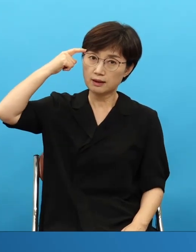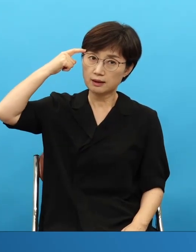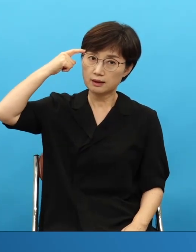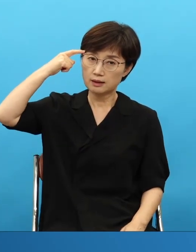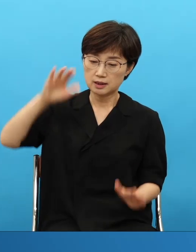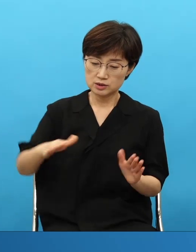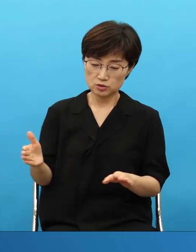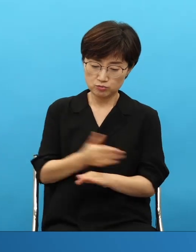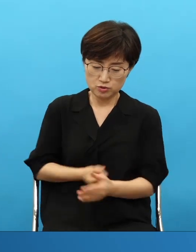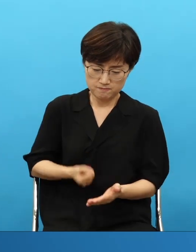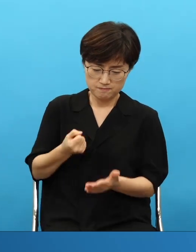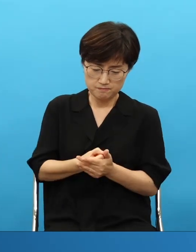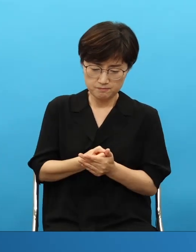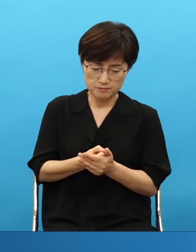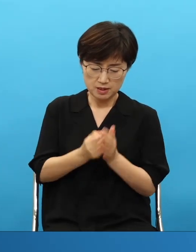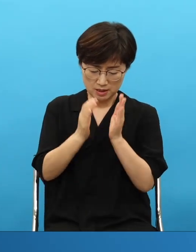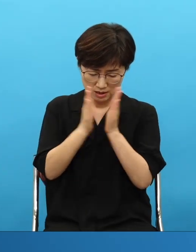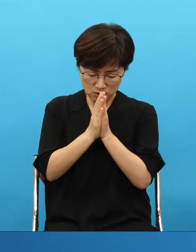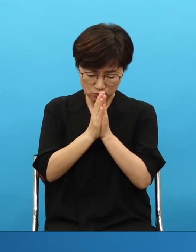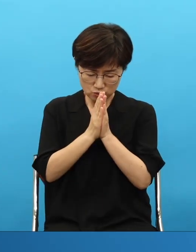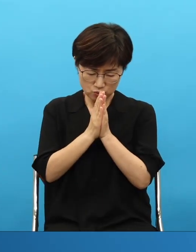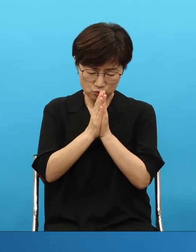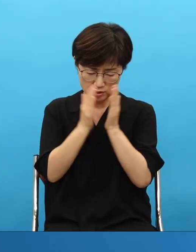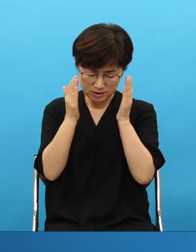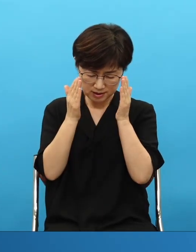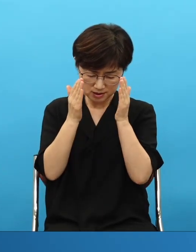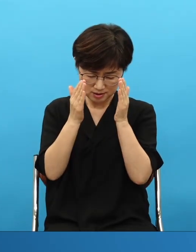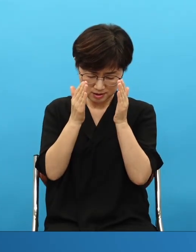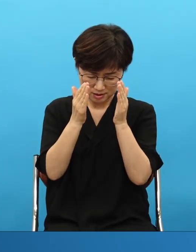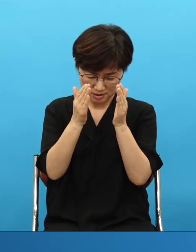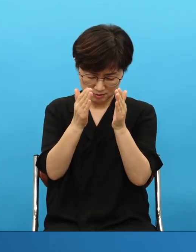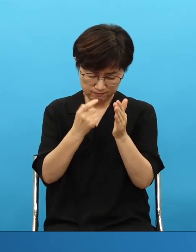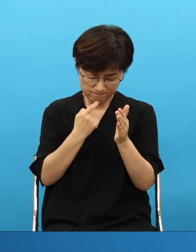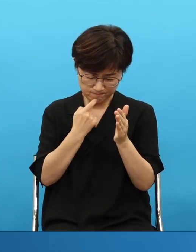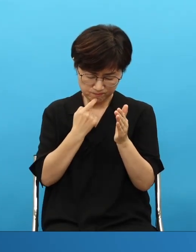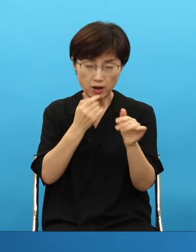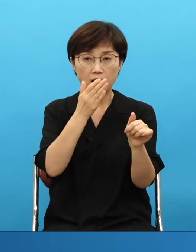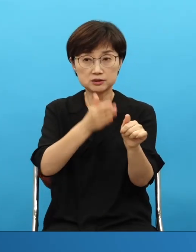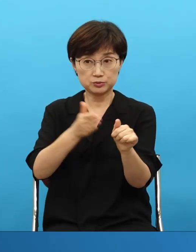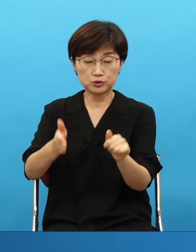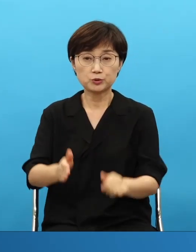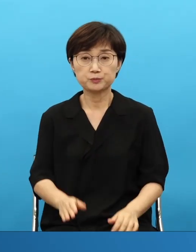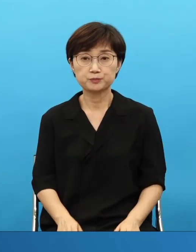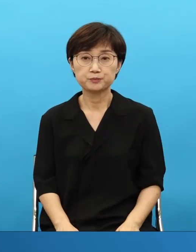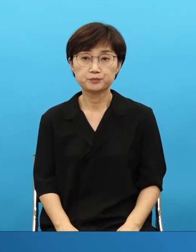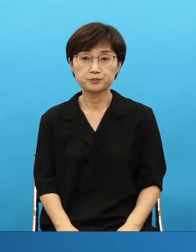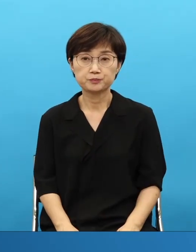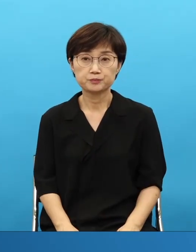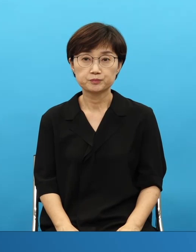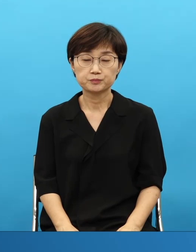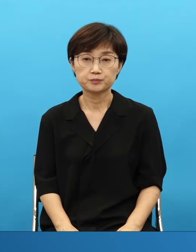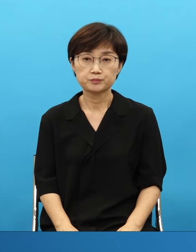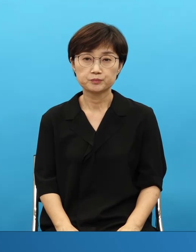기도의 시간표가 있어요. 다자 신상 비딩 도래의 응윤, 다자 인가이 유려도, 而且要 开始做 집중 祷告.